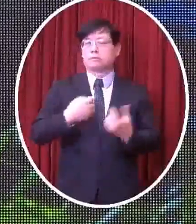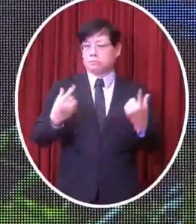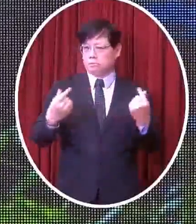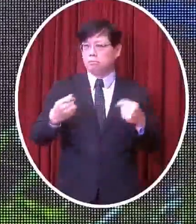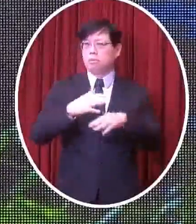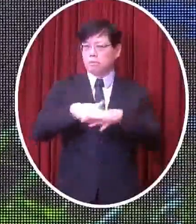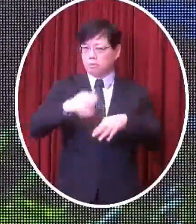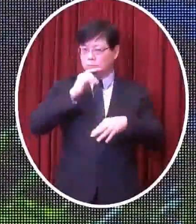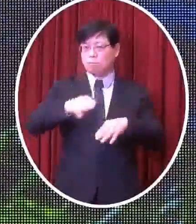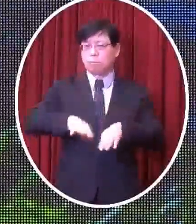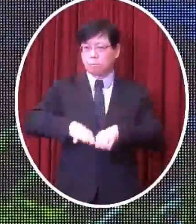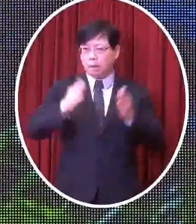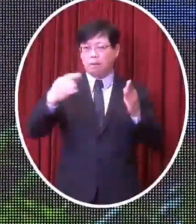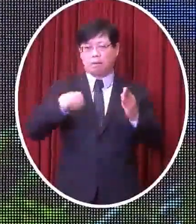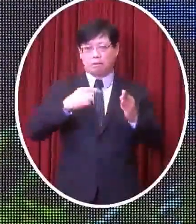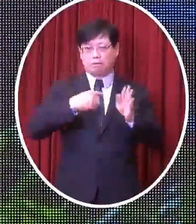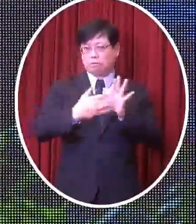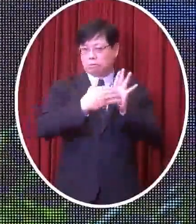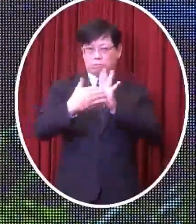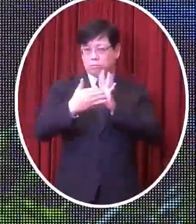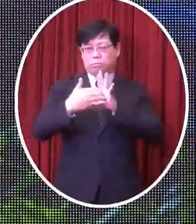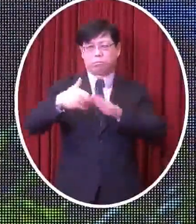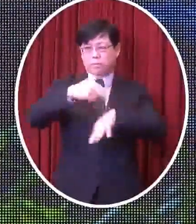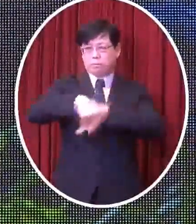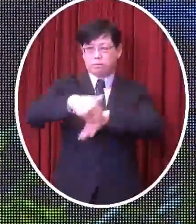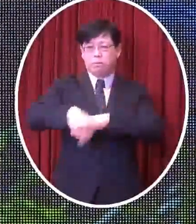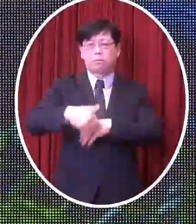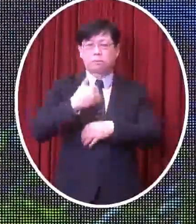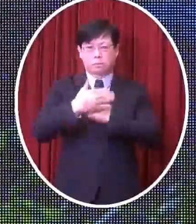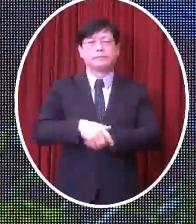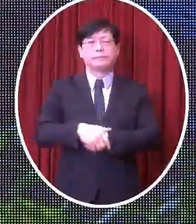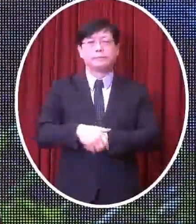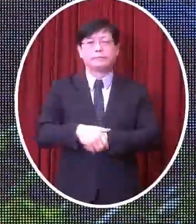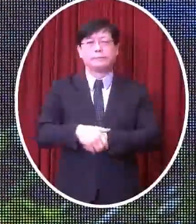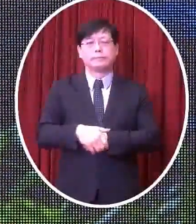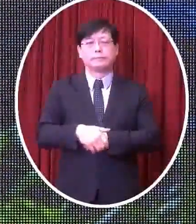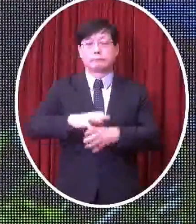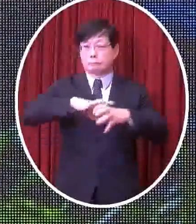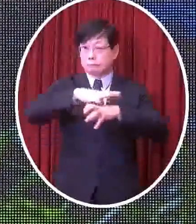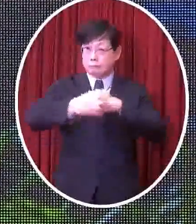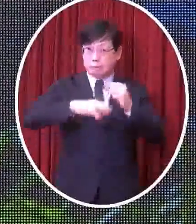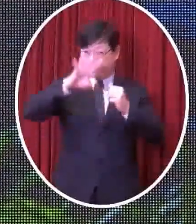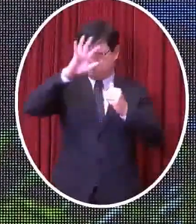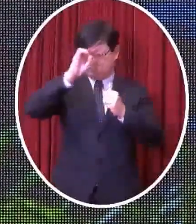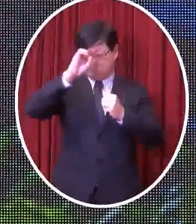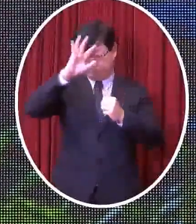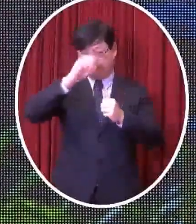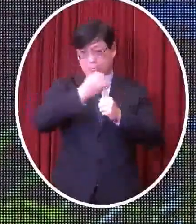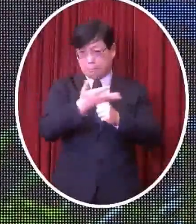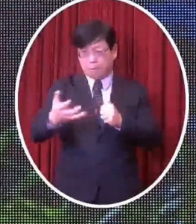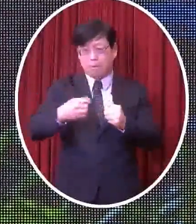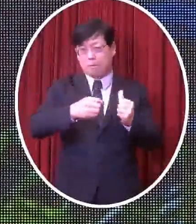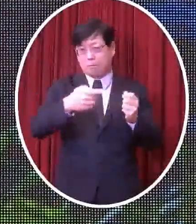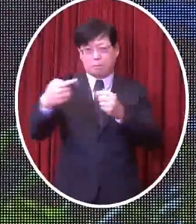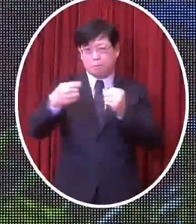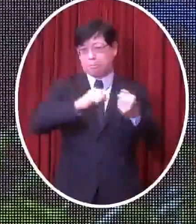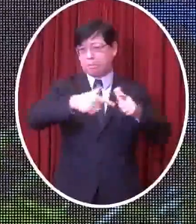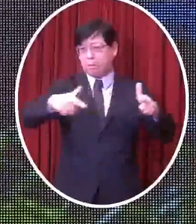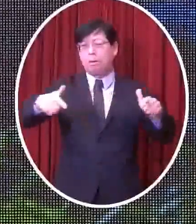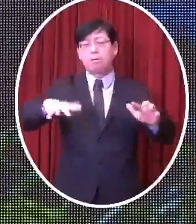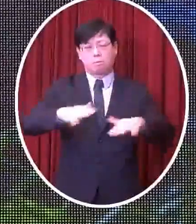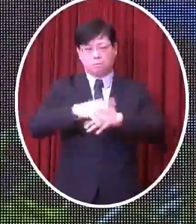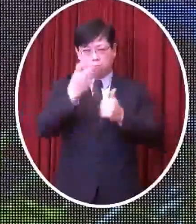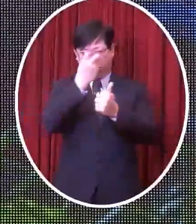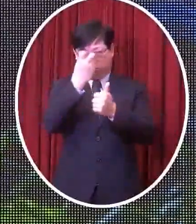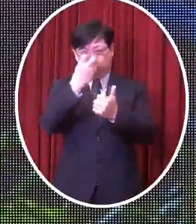启动相关的防疫措施，来确保国人的健康。全球的疫情仍在变化，我们会紧盯，并且持